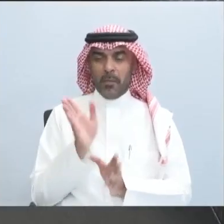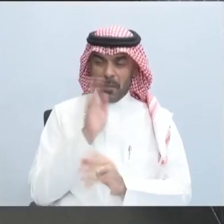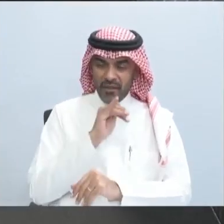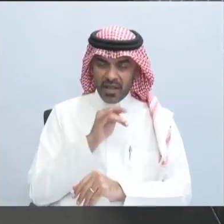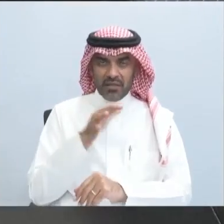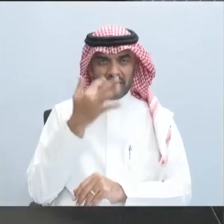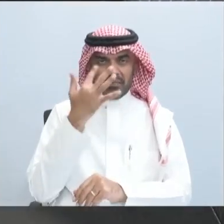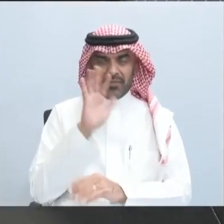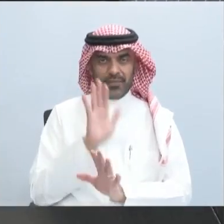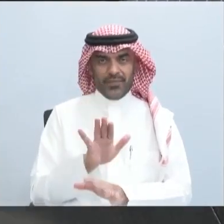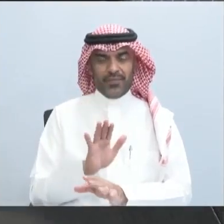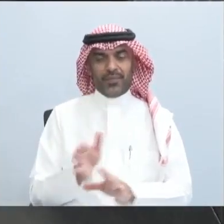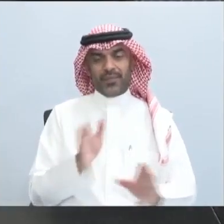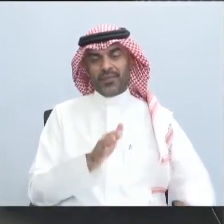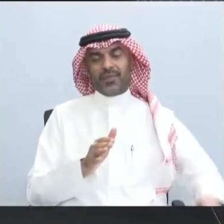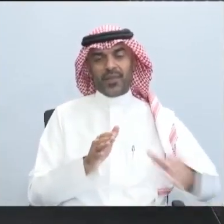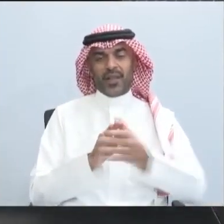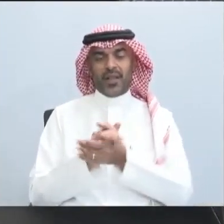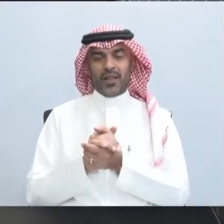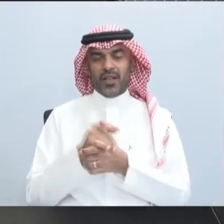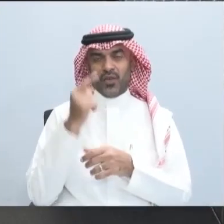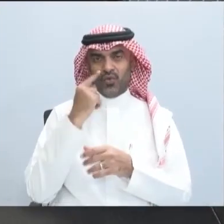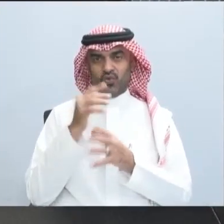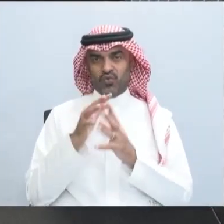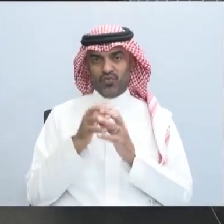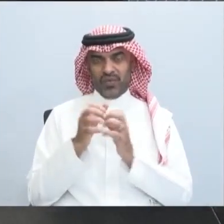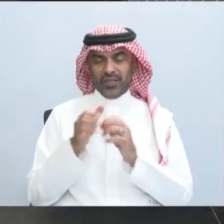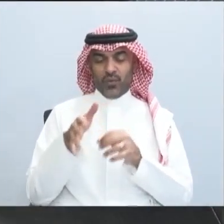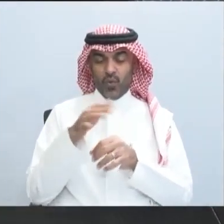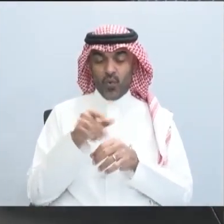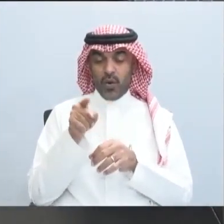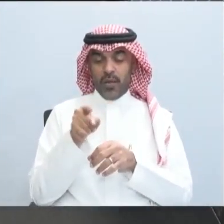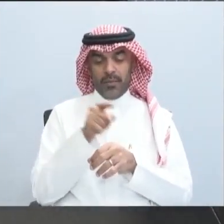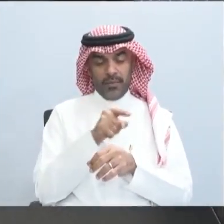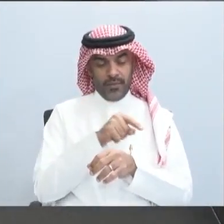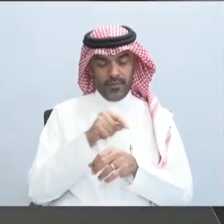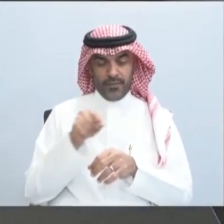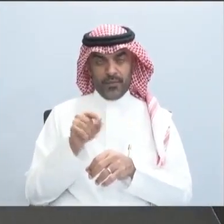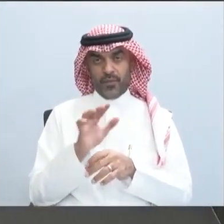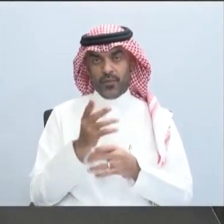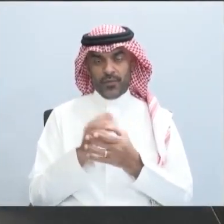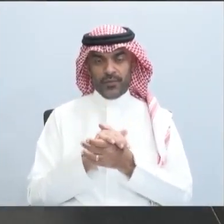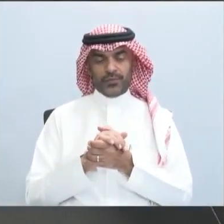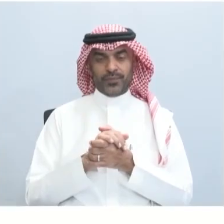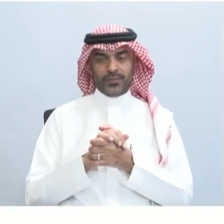لنبدا الان ونصف كل جزء من او كل جسم من هذه الاجسام